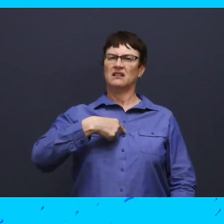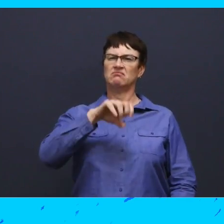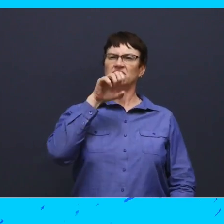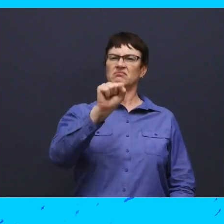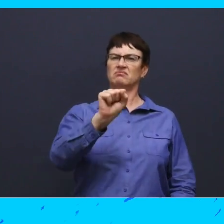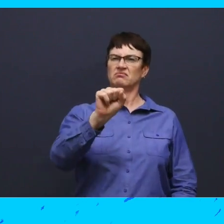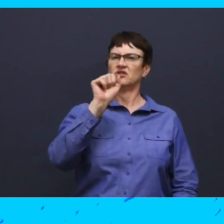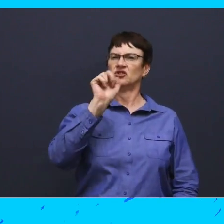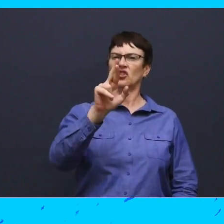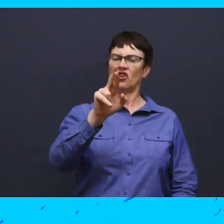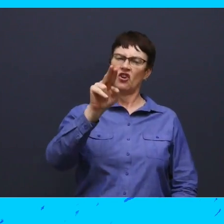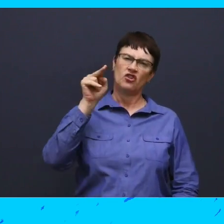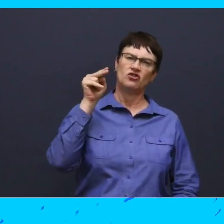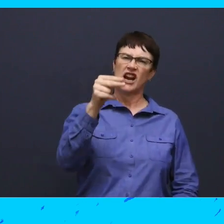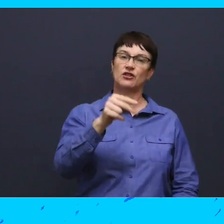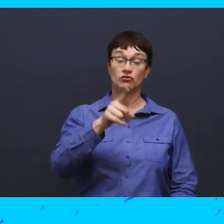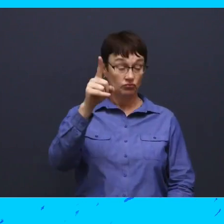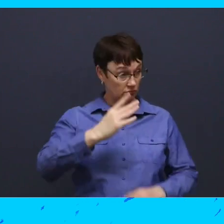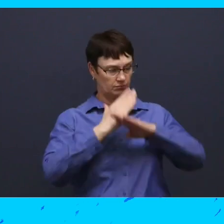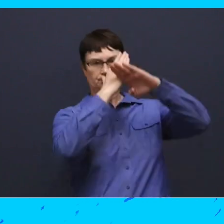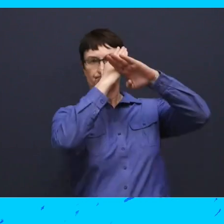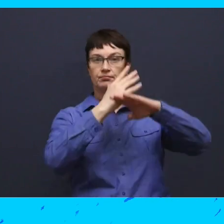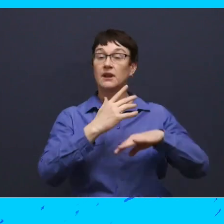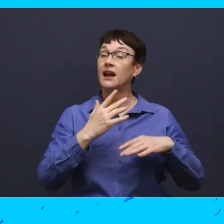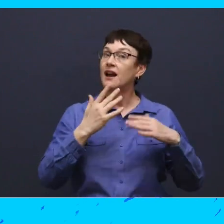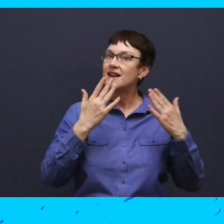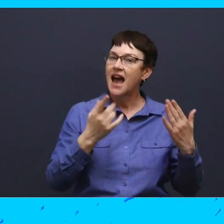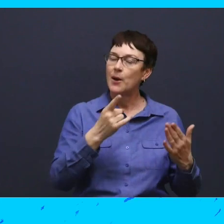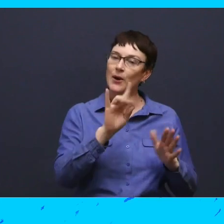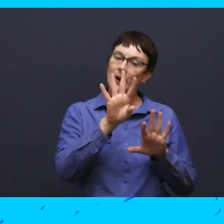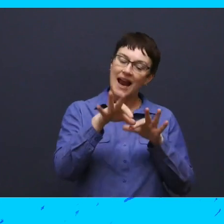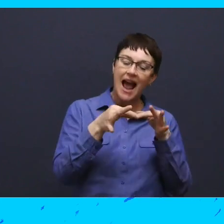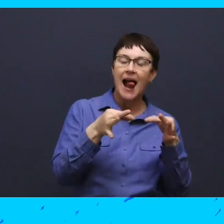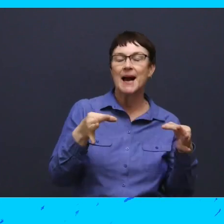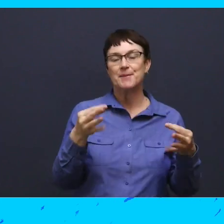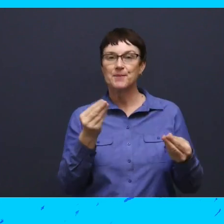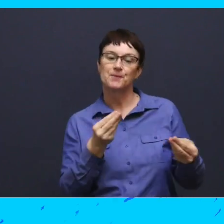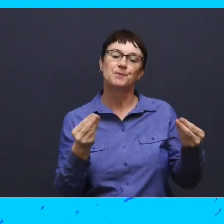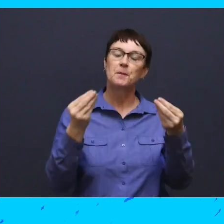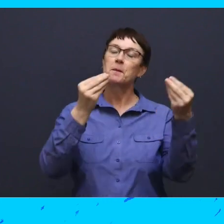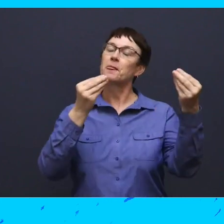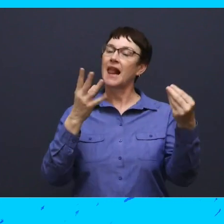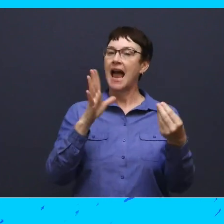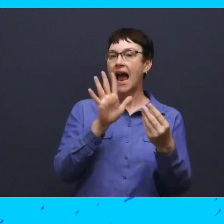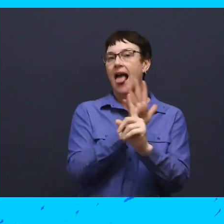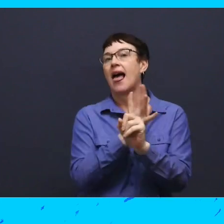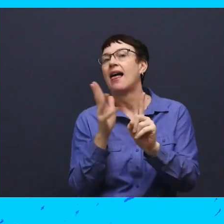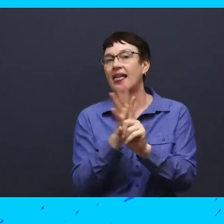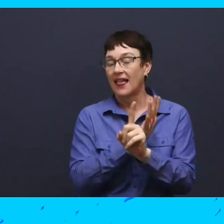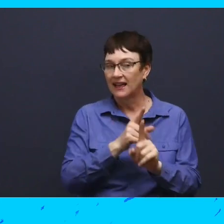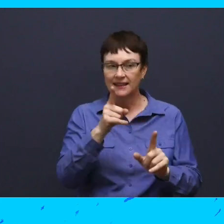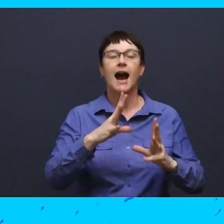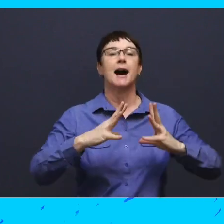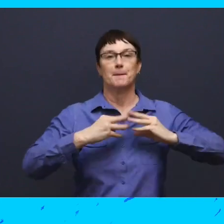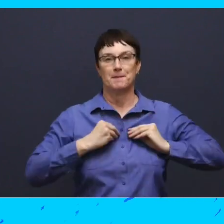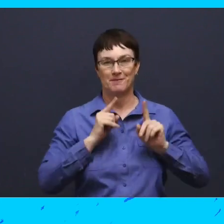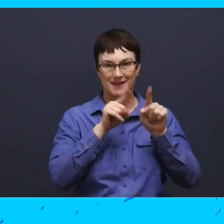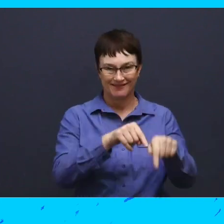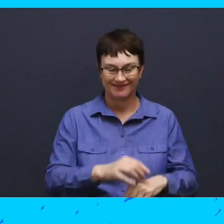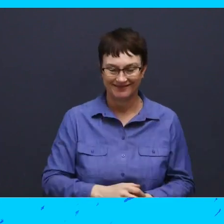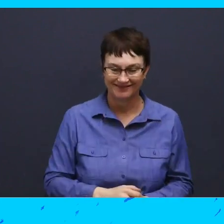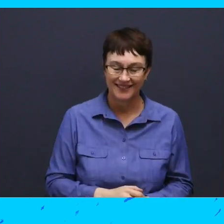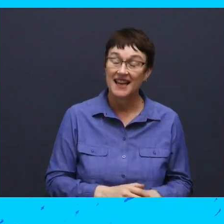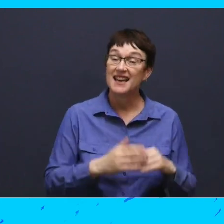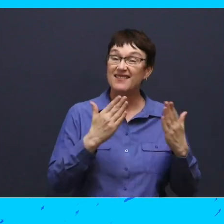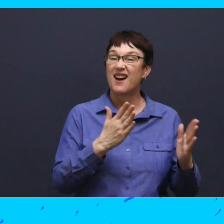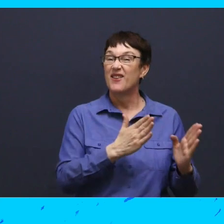intéresse, c'est vraiment de trouver un chemin. Nous avons une autre question. Melvin demande comment